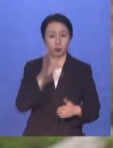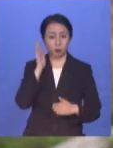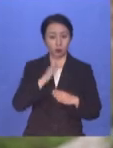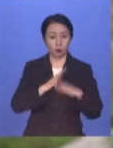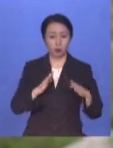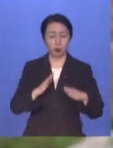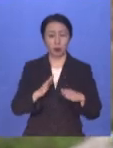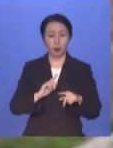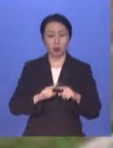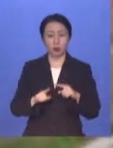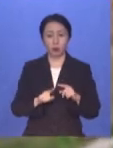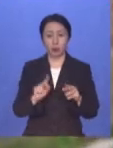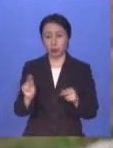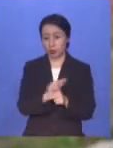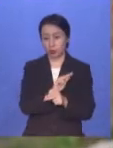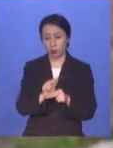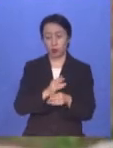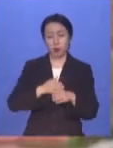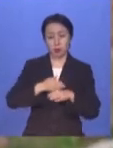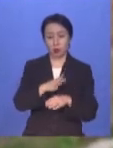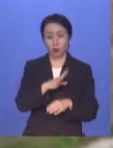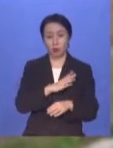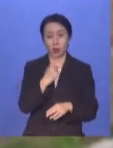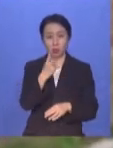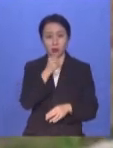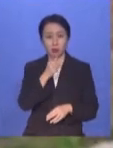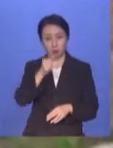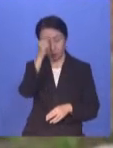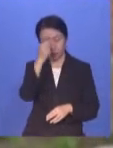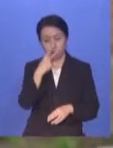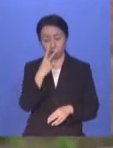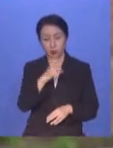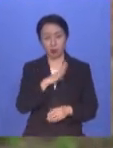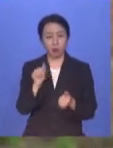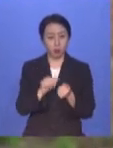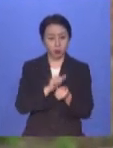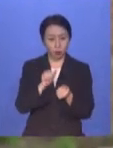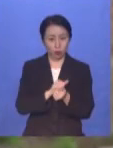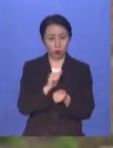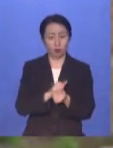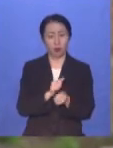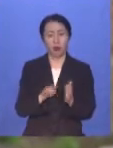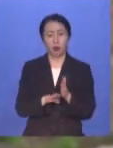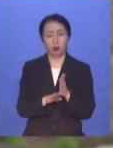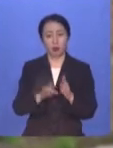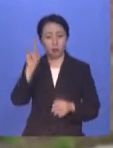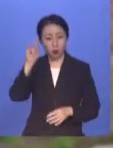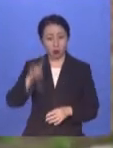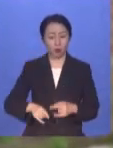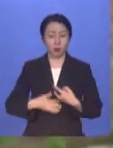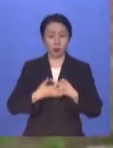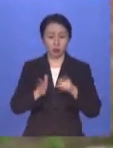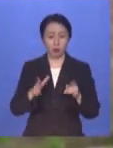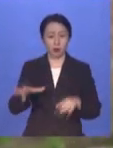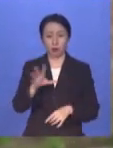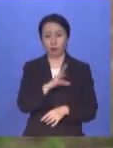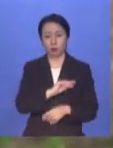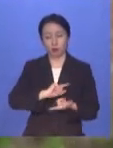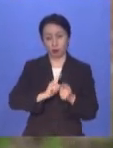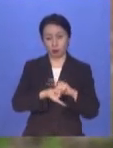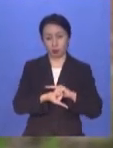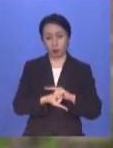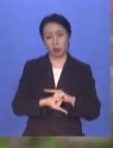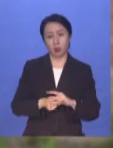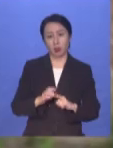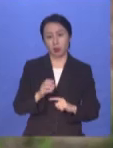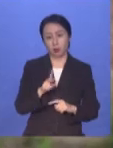бірден келіп үйді жөндеуге кірісіп кетті. Бір айдың көлемінде үй кептірілді. Кейін есік, терезе, еден барлығын ауыстырып, жексенбі